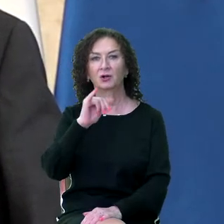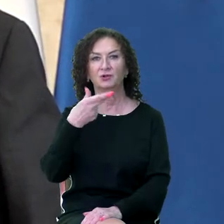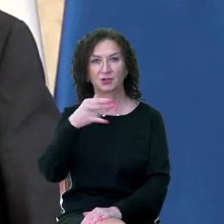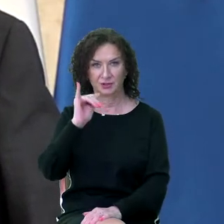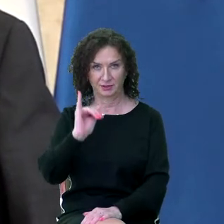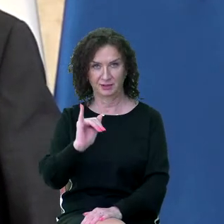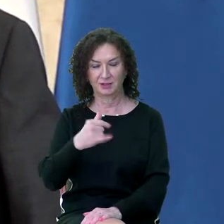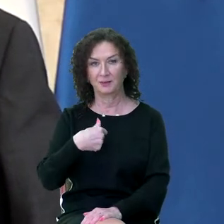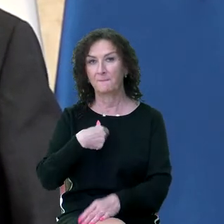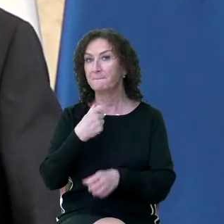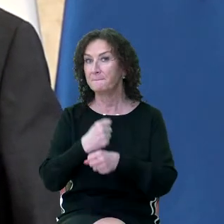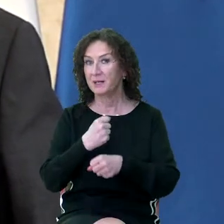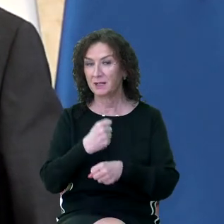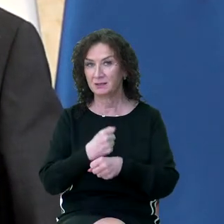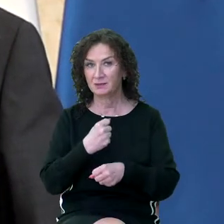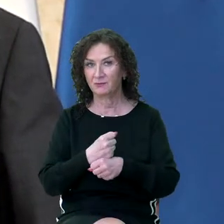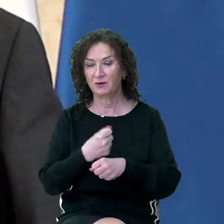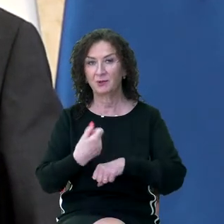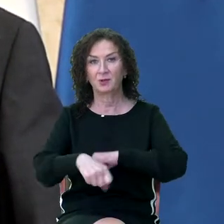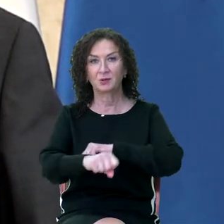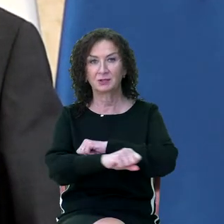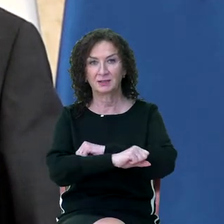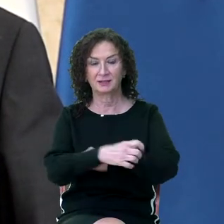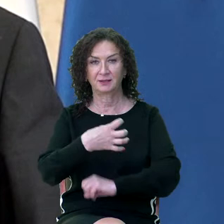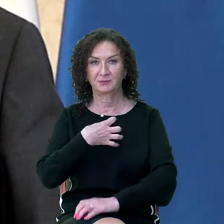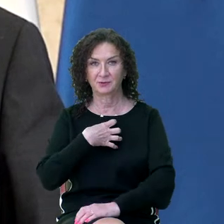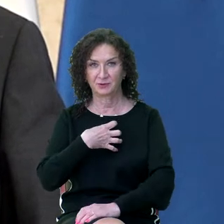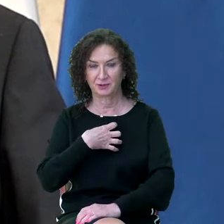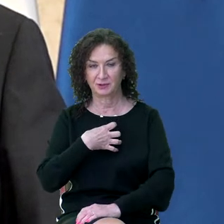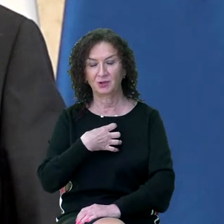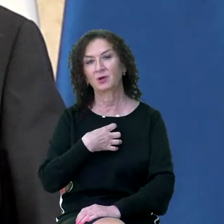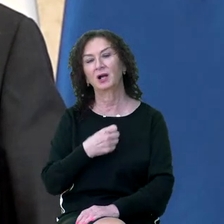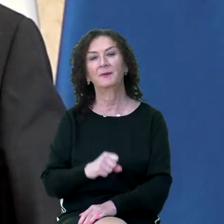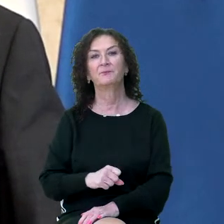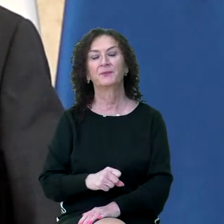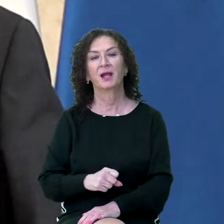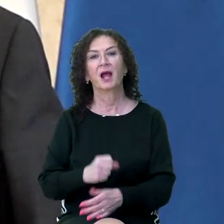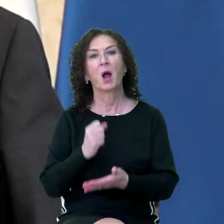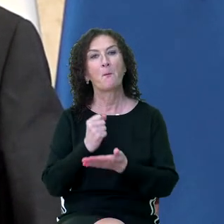jako wicedyrektor służby Departamentu Prawnego KPRM,